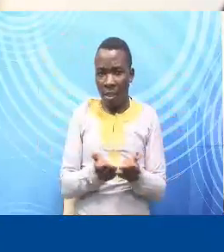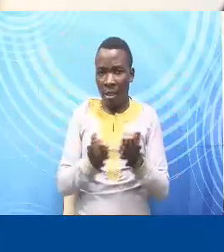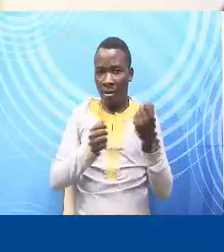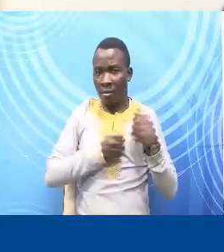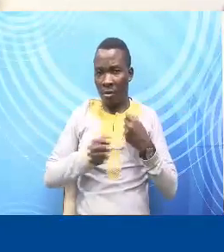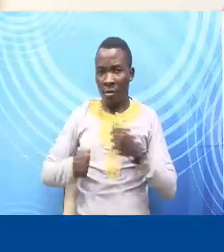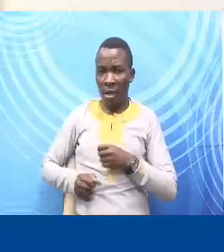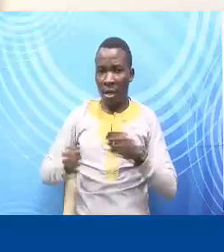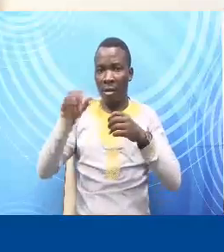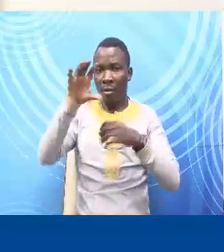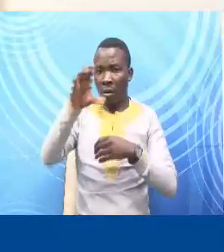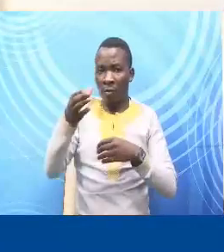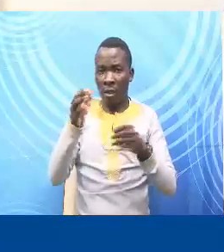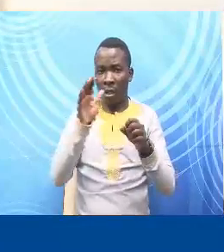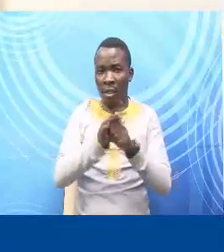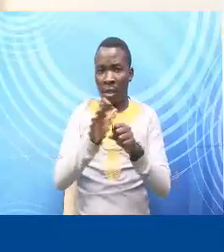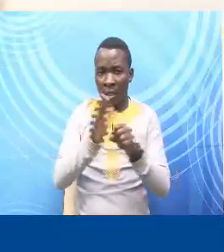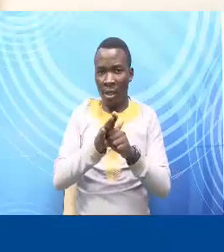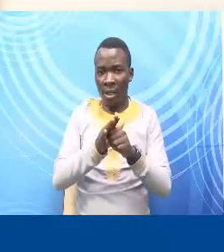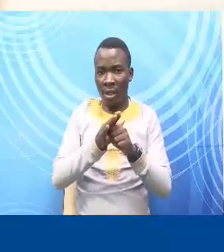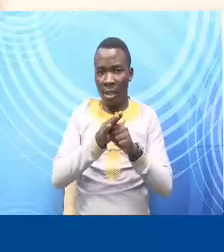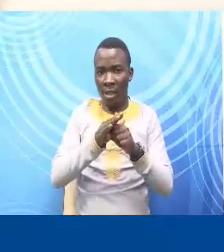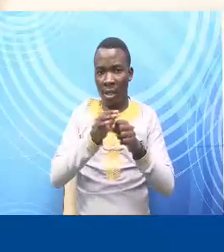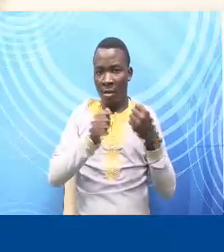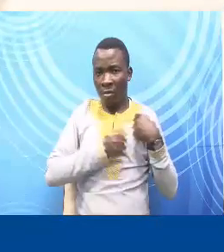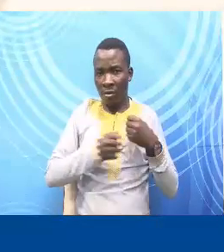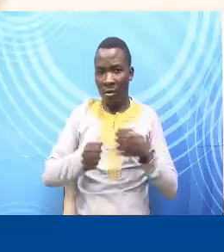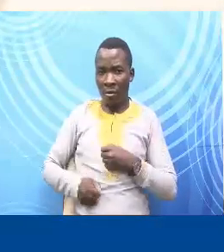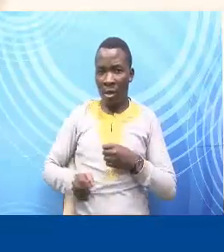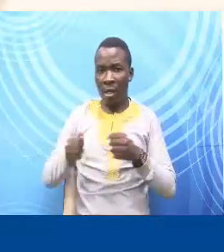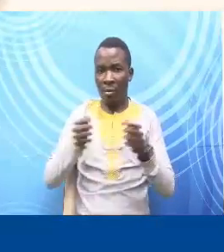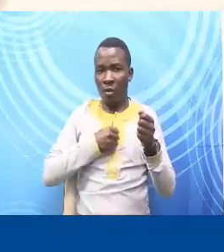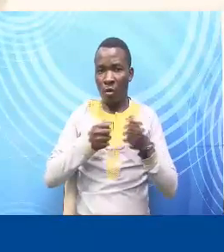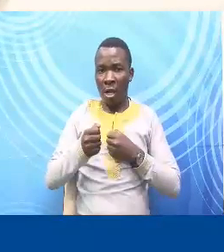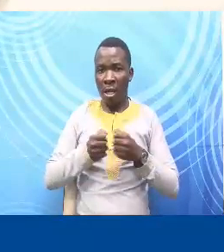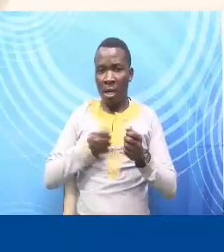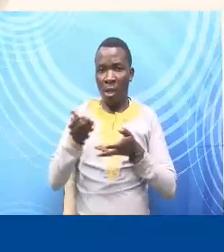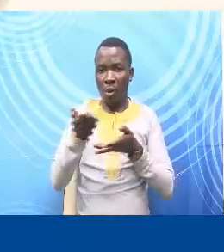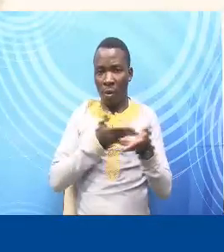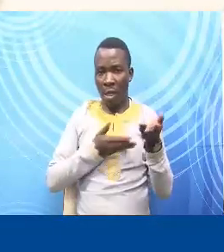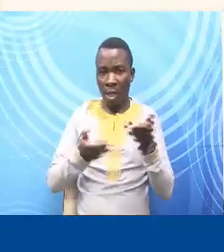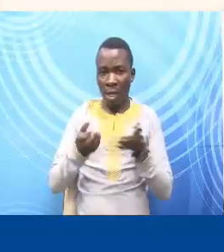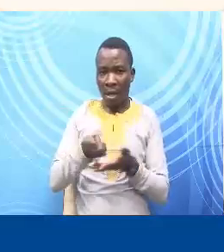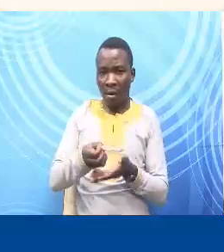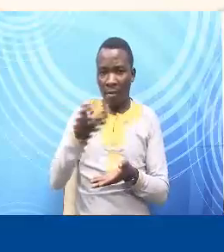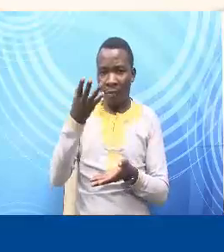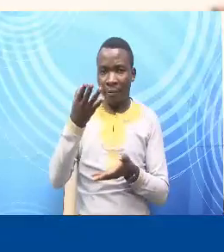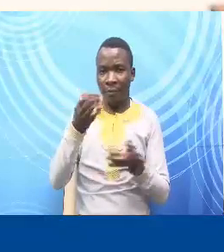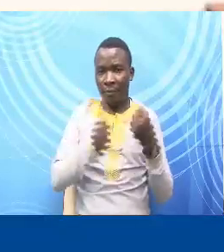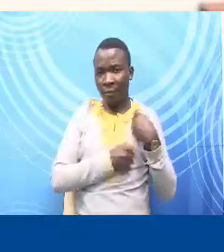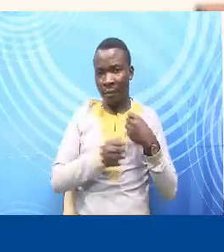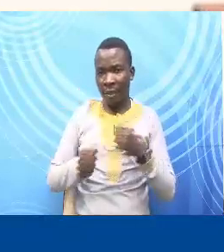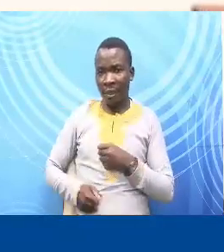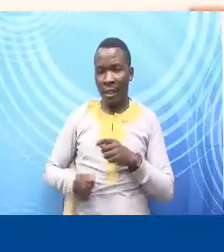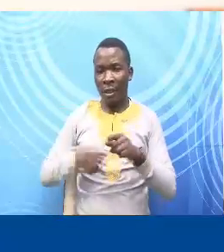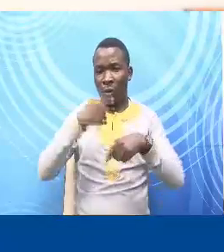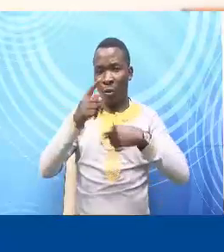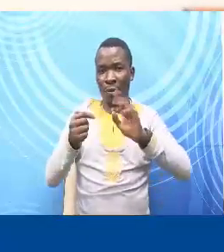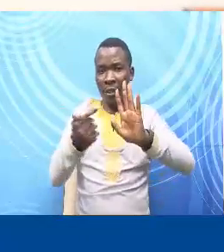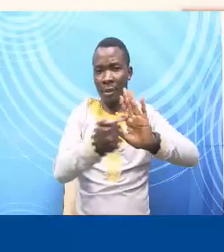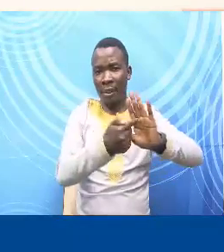mu Rwanda twaganiriye ku mateka y'ubutwari mu Rwanda tubaganira ku ndangagaciro z'ubutwari tugira